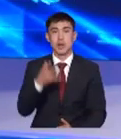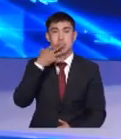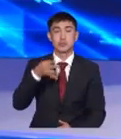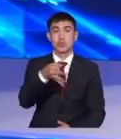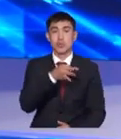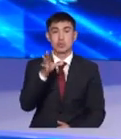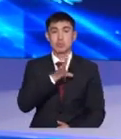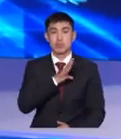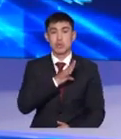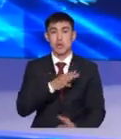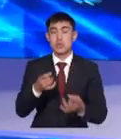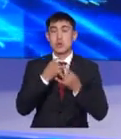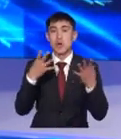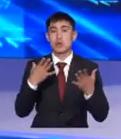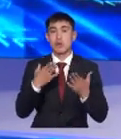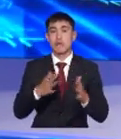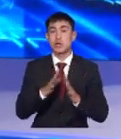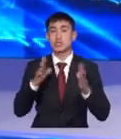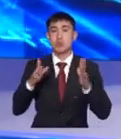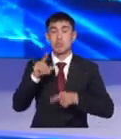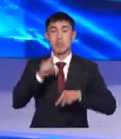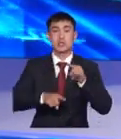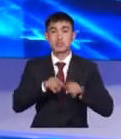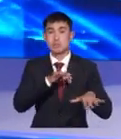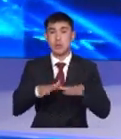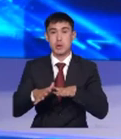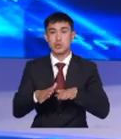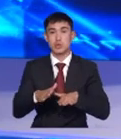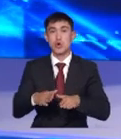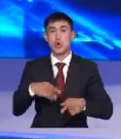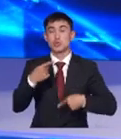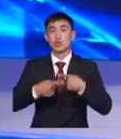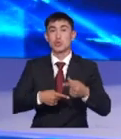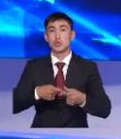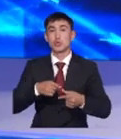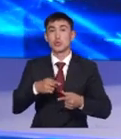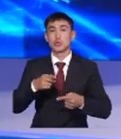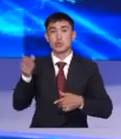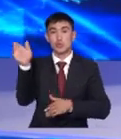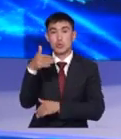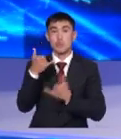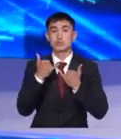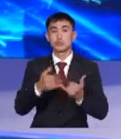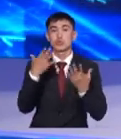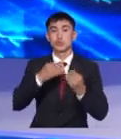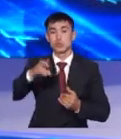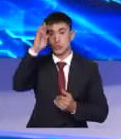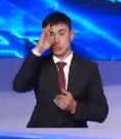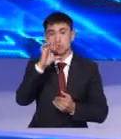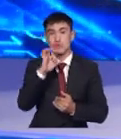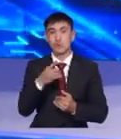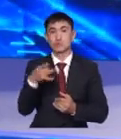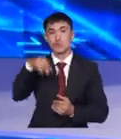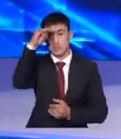В Алматинской области состоялось яркое и весьма масштабное патриотическое мероприятие «Тугурлы-Туум», посвященное Дню государственных